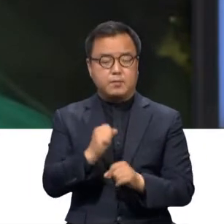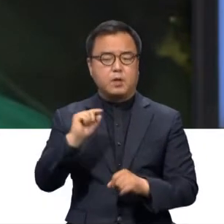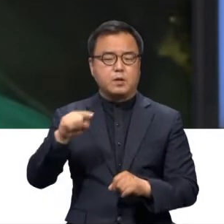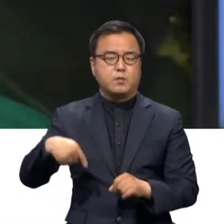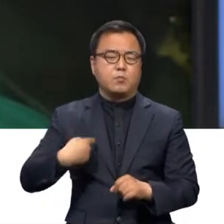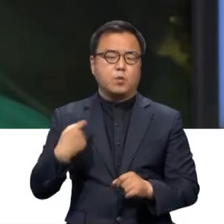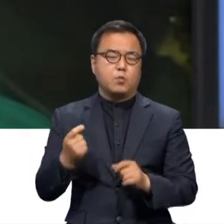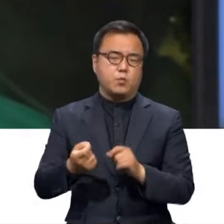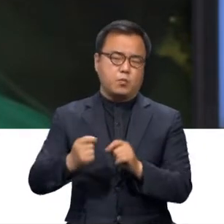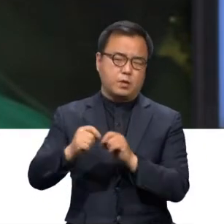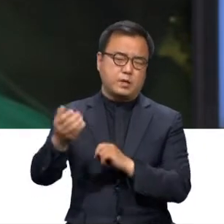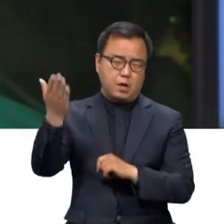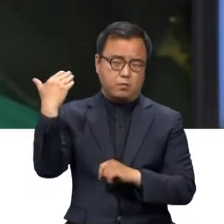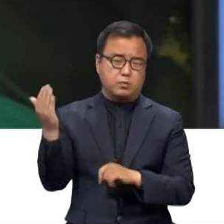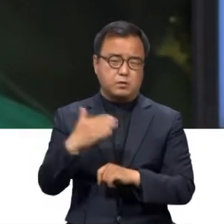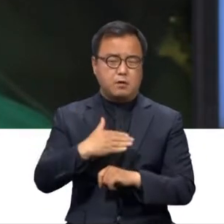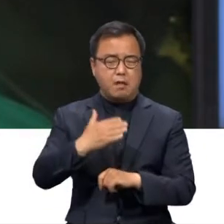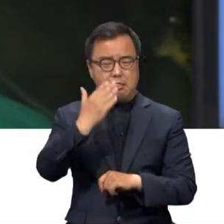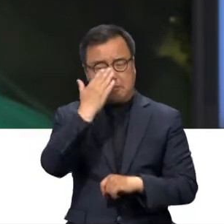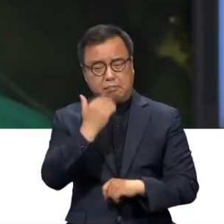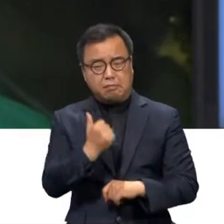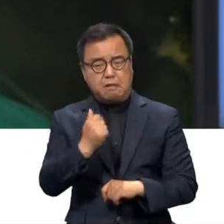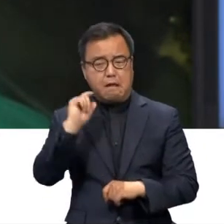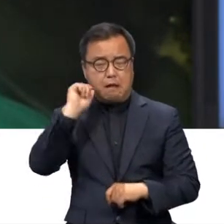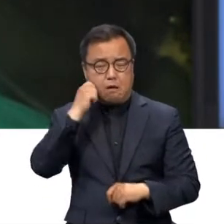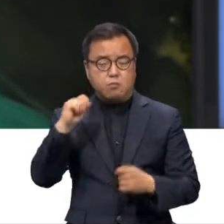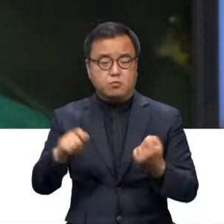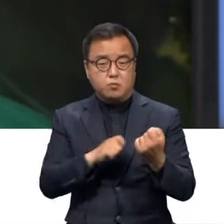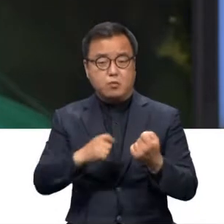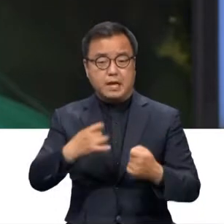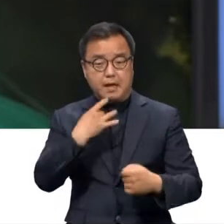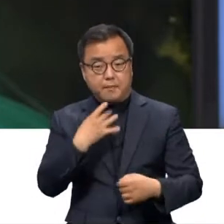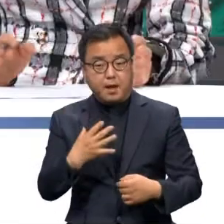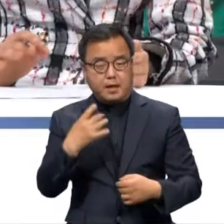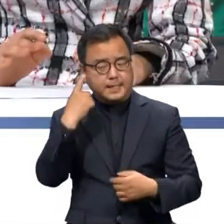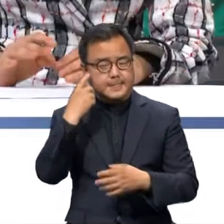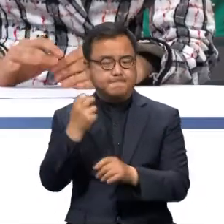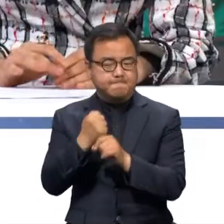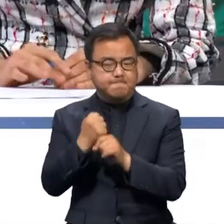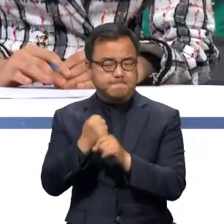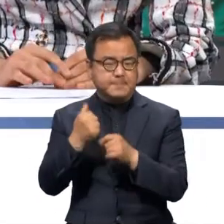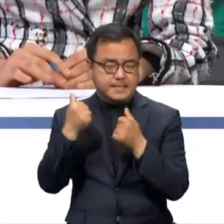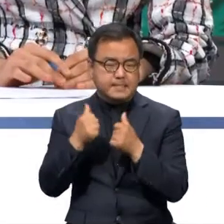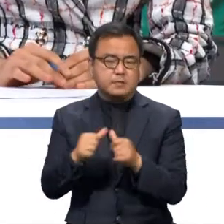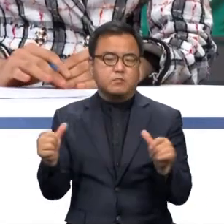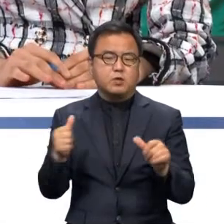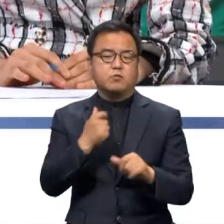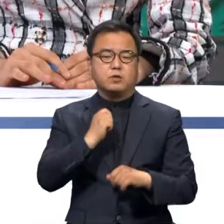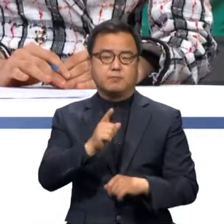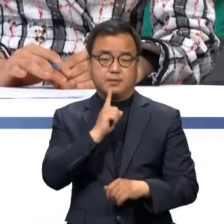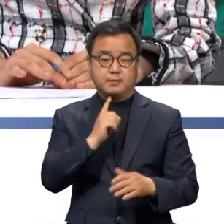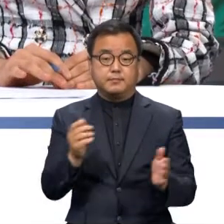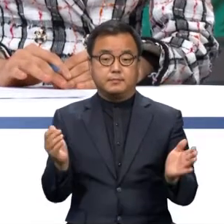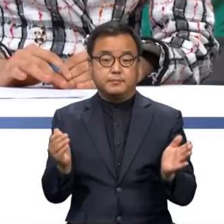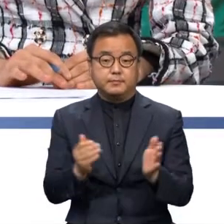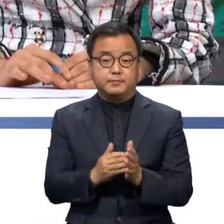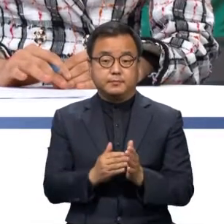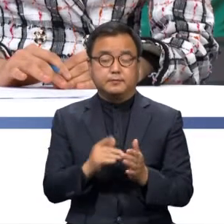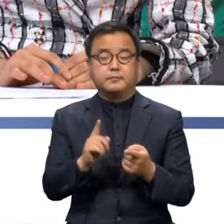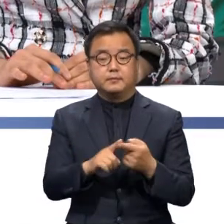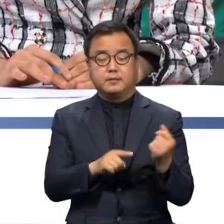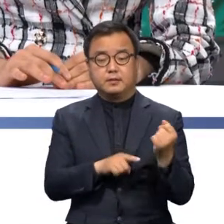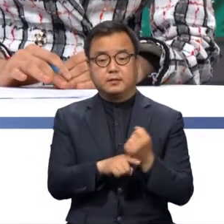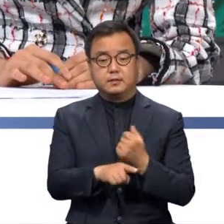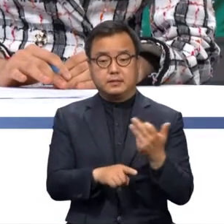클래식 공연에 가면 딱딱하고 어려운 곡만 연주할 것이다 라는 사람들의 편견을 깨뜨리고 싶었다고 말했습니다. 그래서